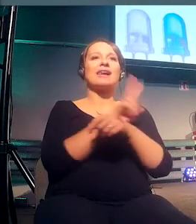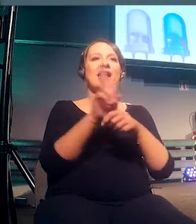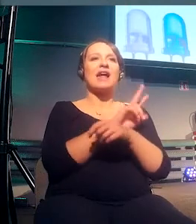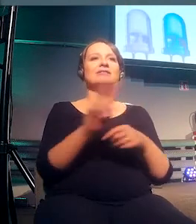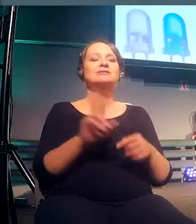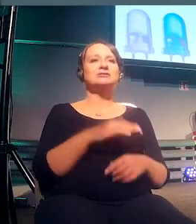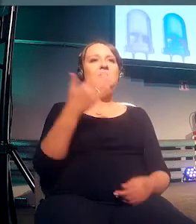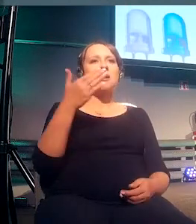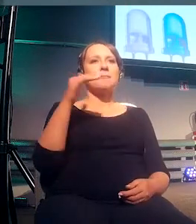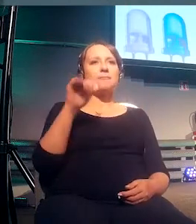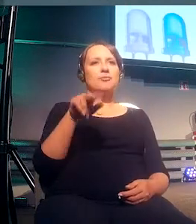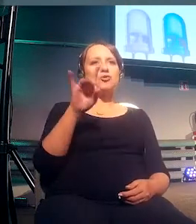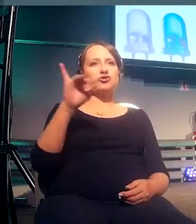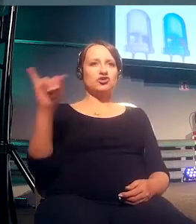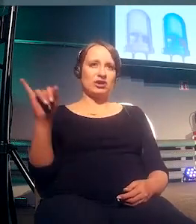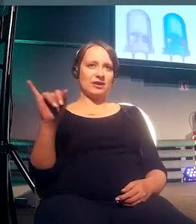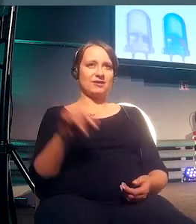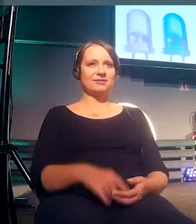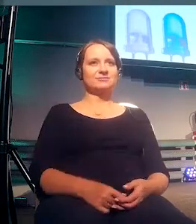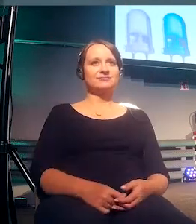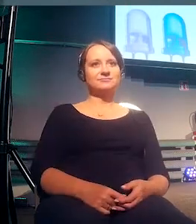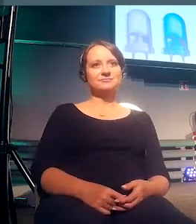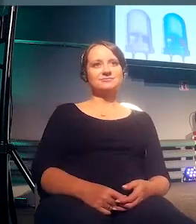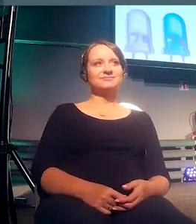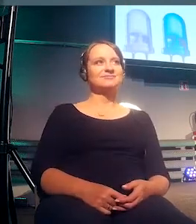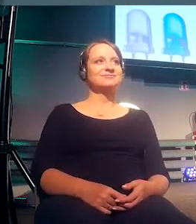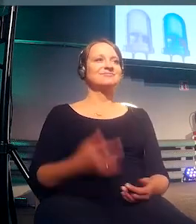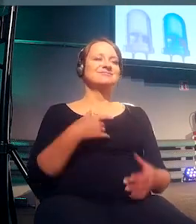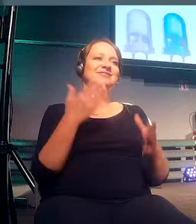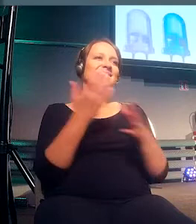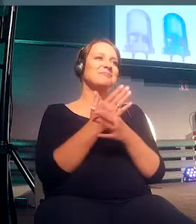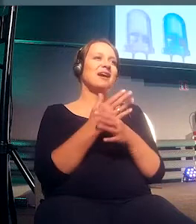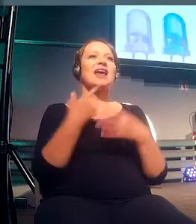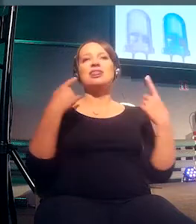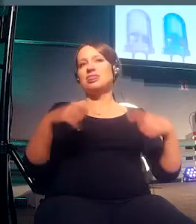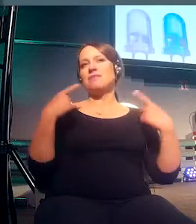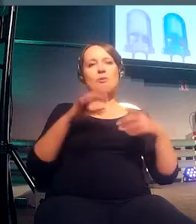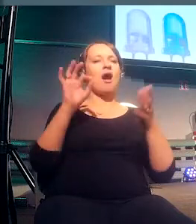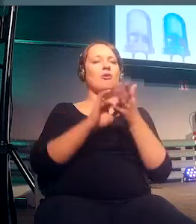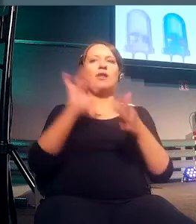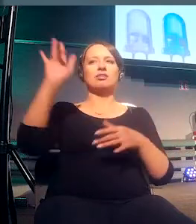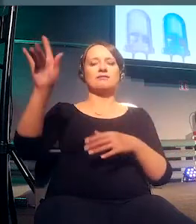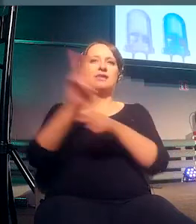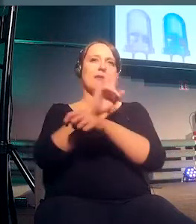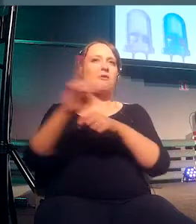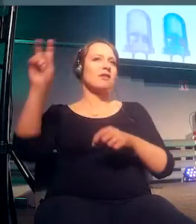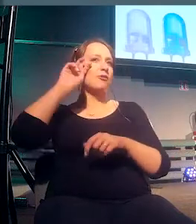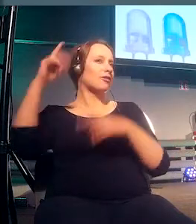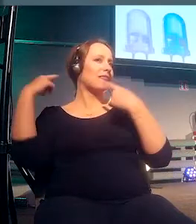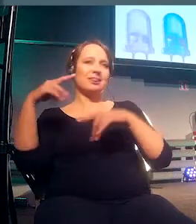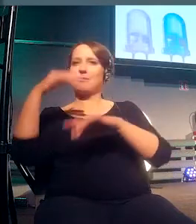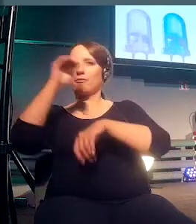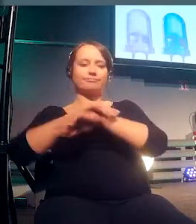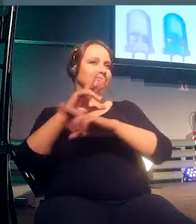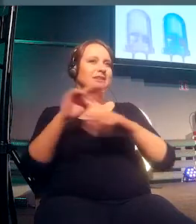Muji, gdzie ten brand nie został wprowadzony jako marka luksusowa, tylko marka